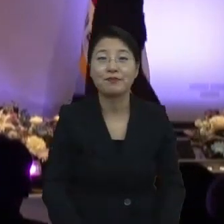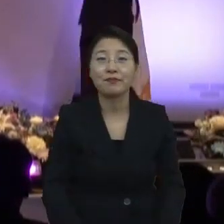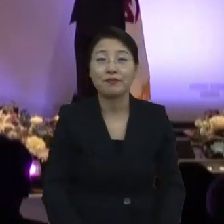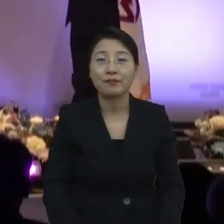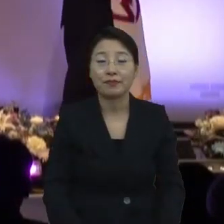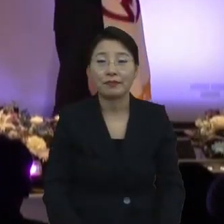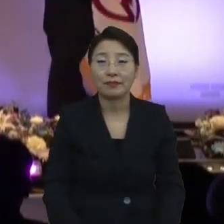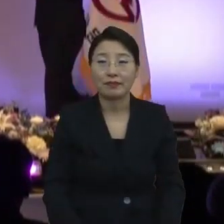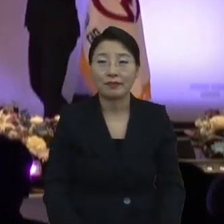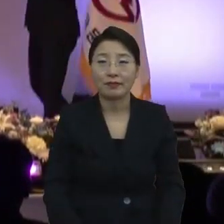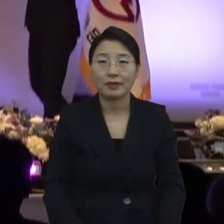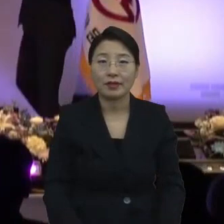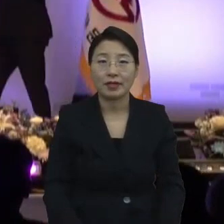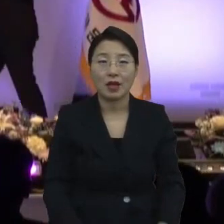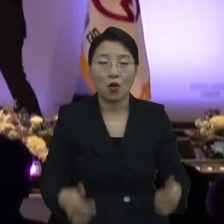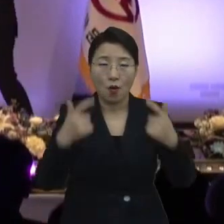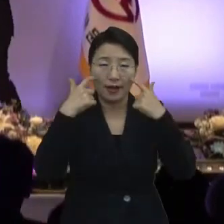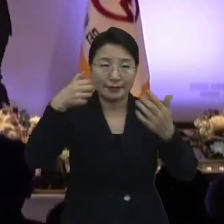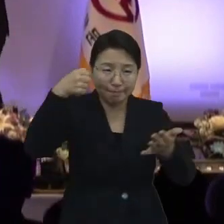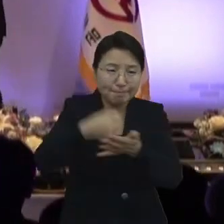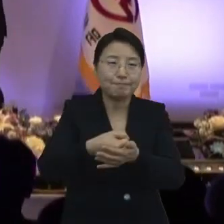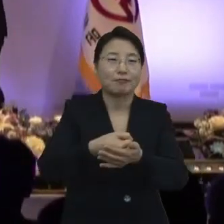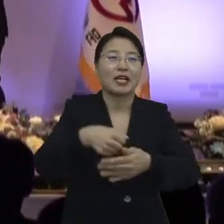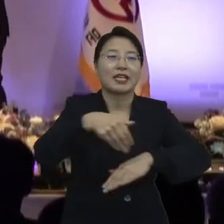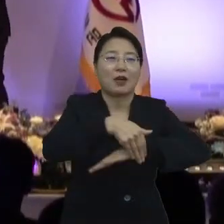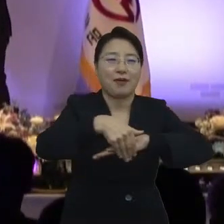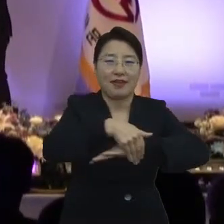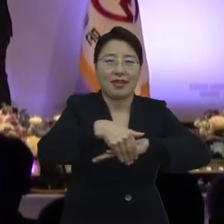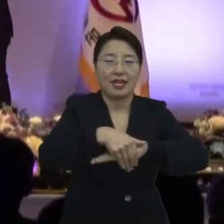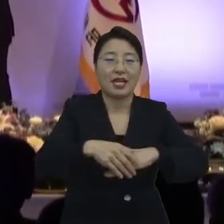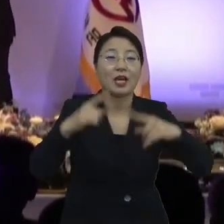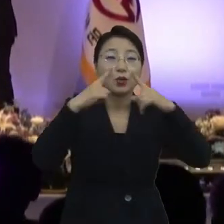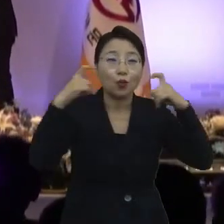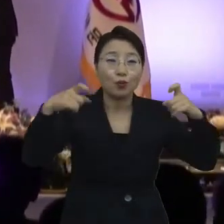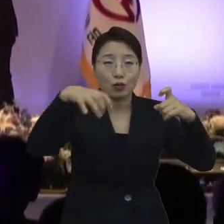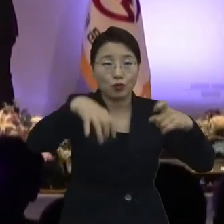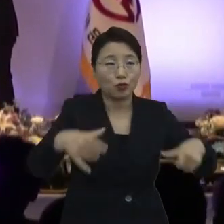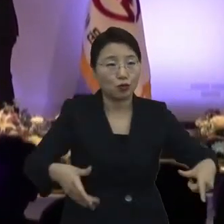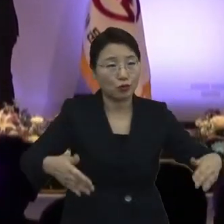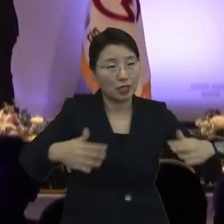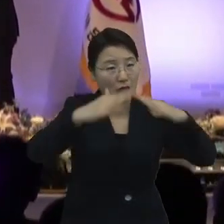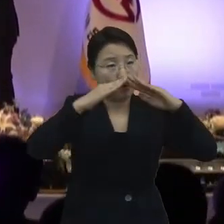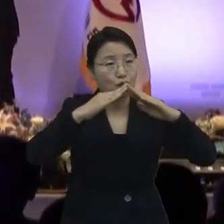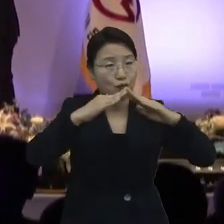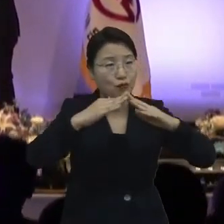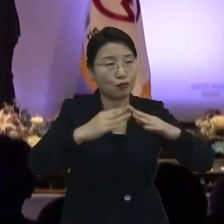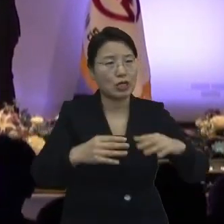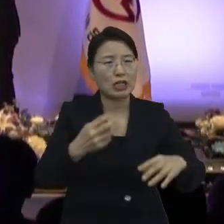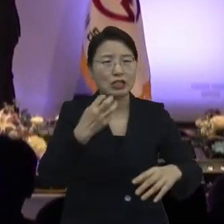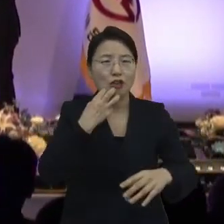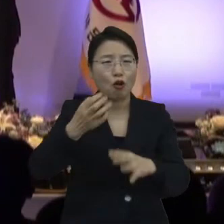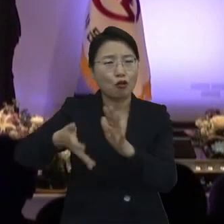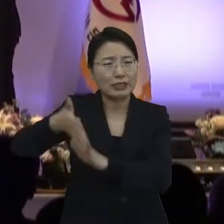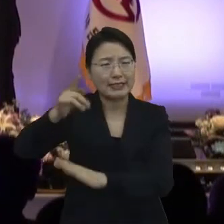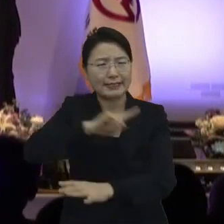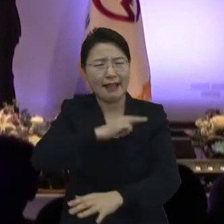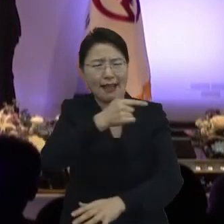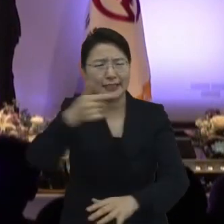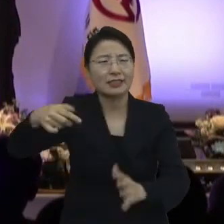요거는 확정된 설계안입니다. 동대문구에 지어지는 아마 서울 시내에서 제일 큰 도서관이 되지 않을까